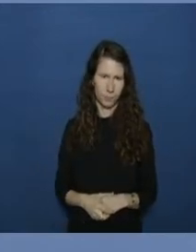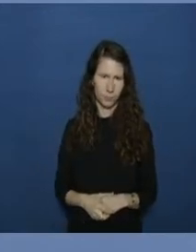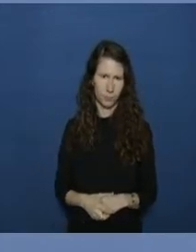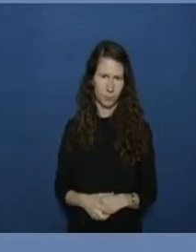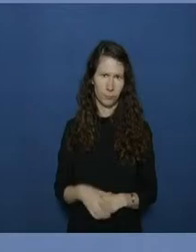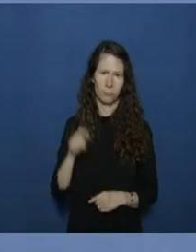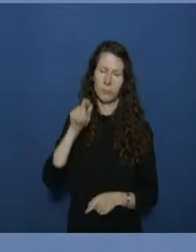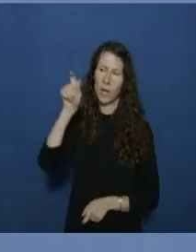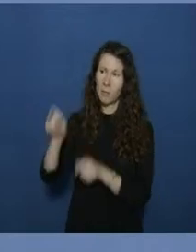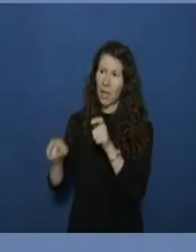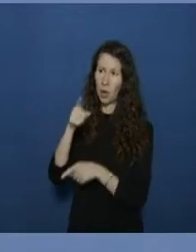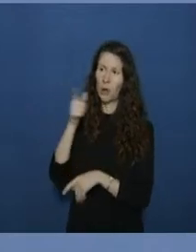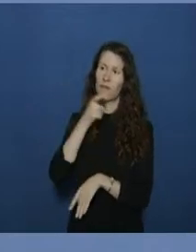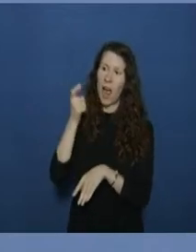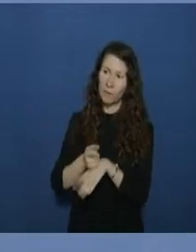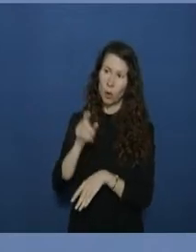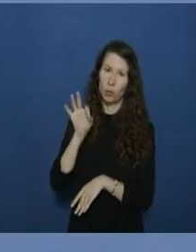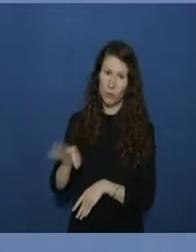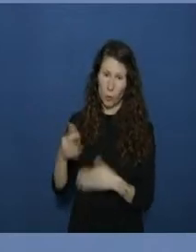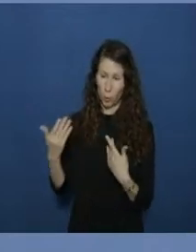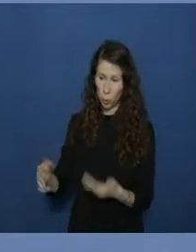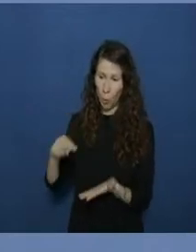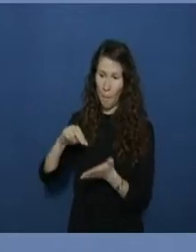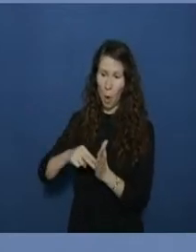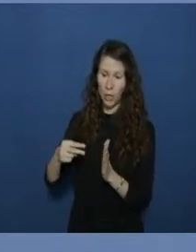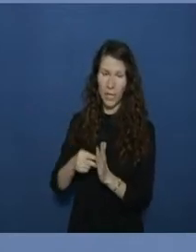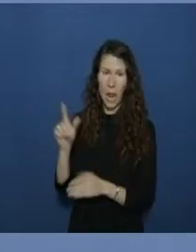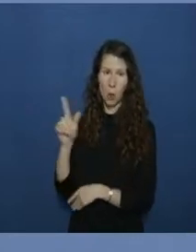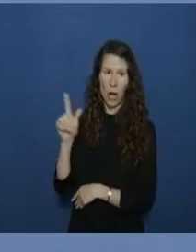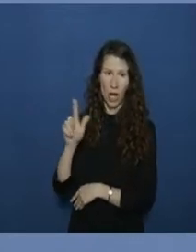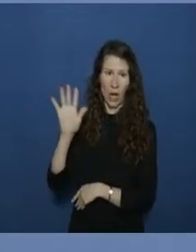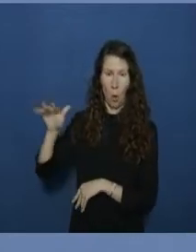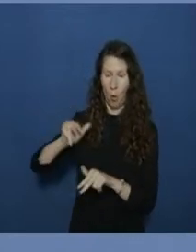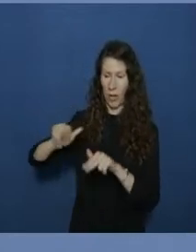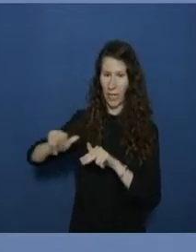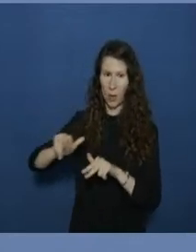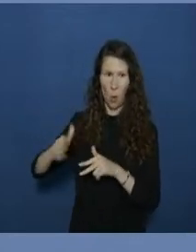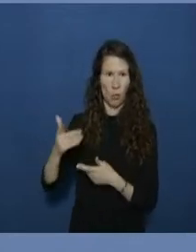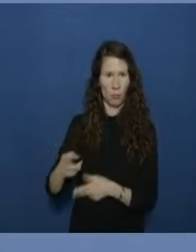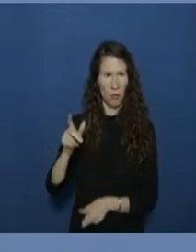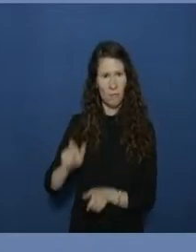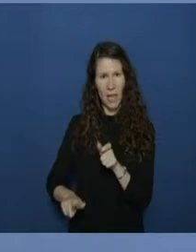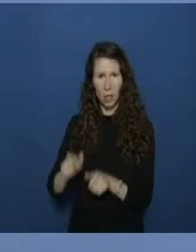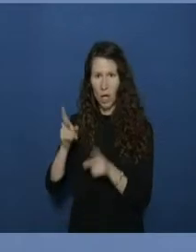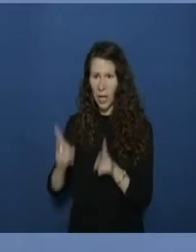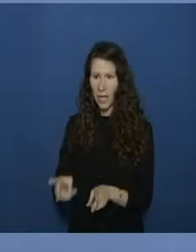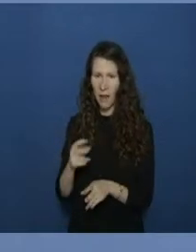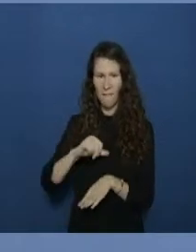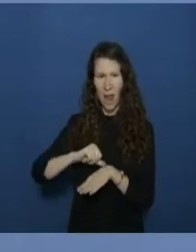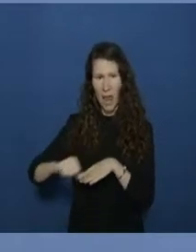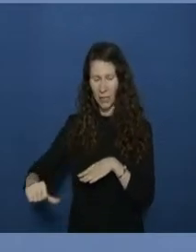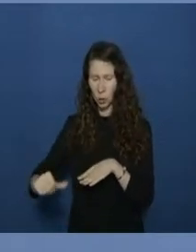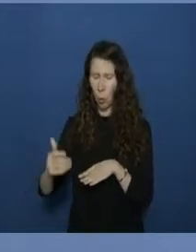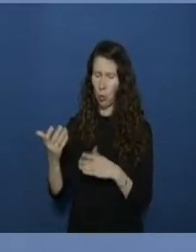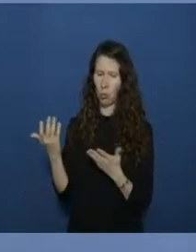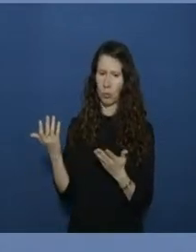aus unserer Sicht inakzeptable Politik des Lukaschenko-Regimes, für die Menschenrechtsverletzung, für die